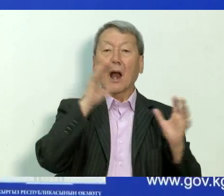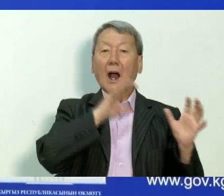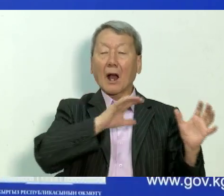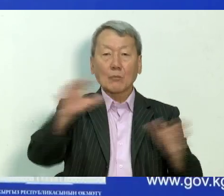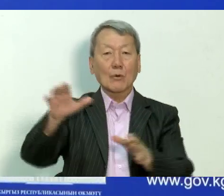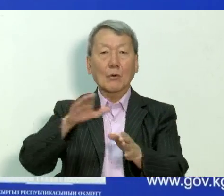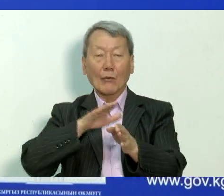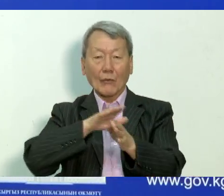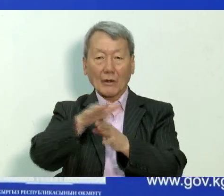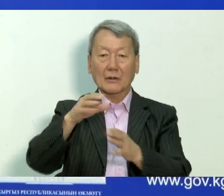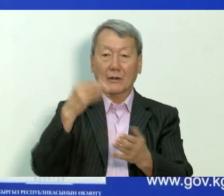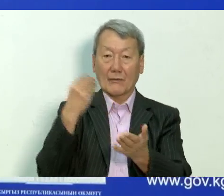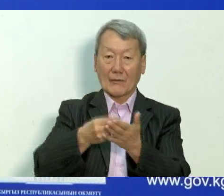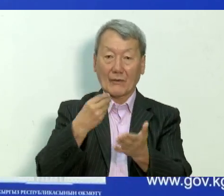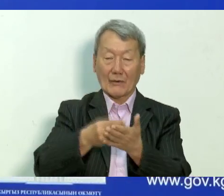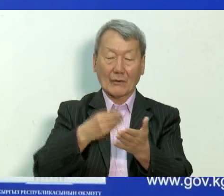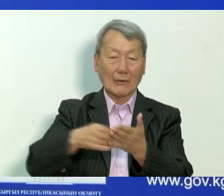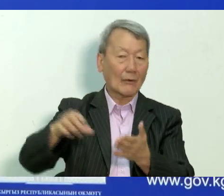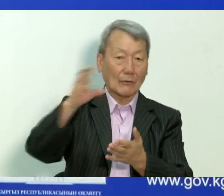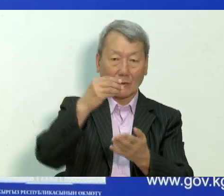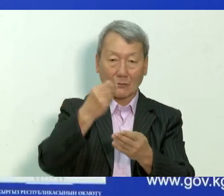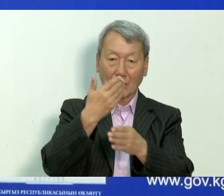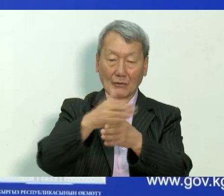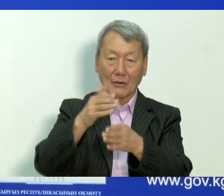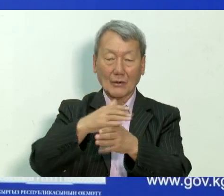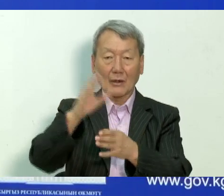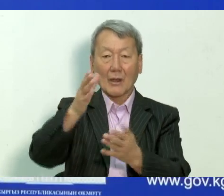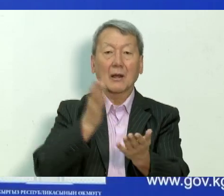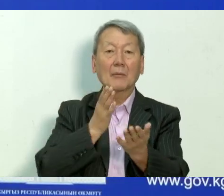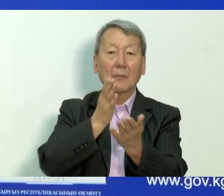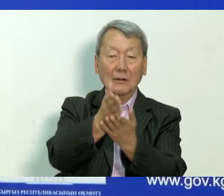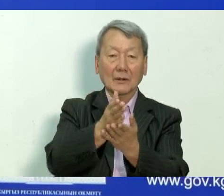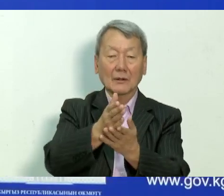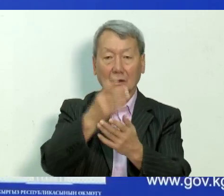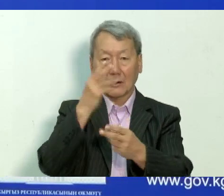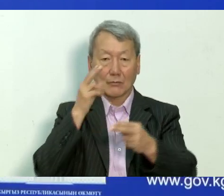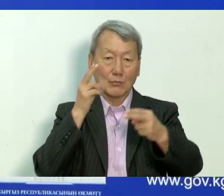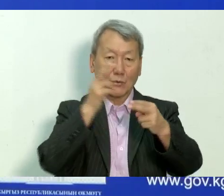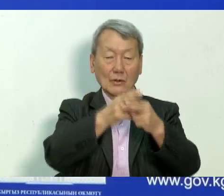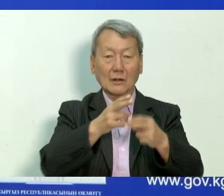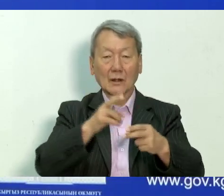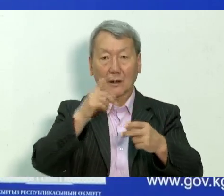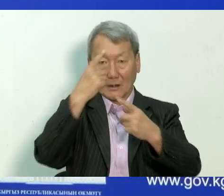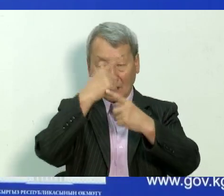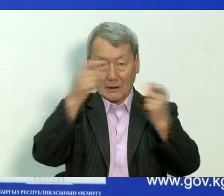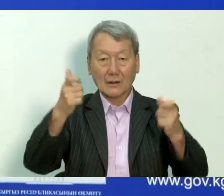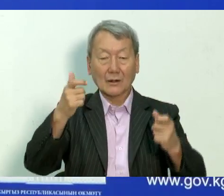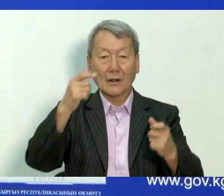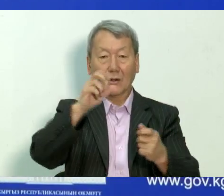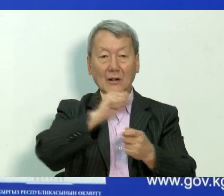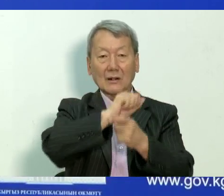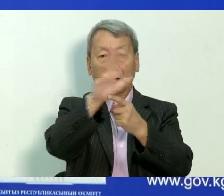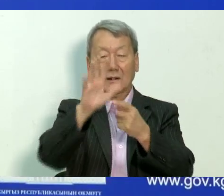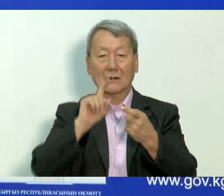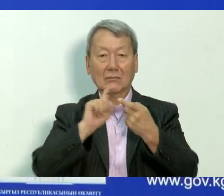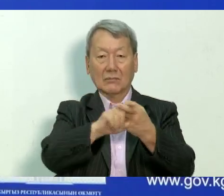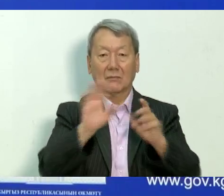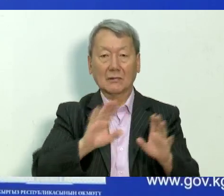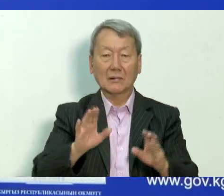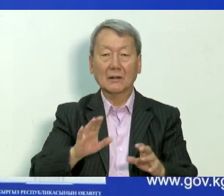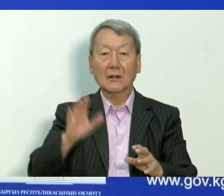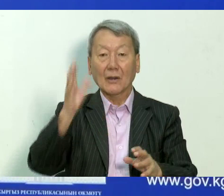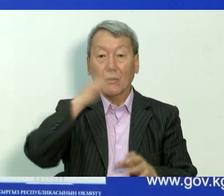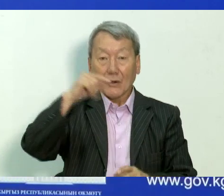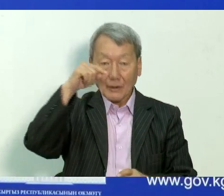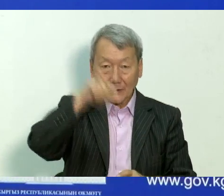Обеспечит полное финансирование всех мероприятий, направленных на предупреждение распространения коронавирусной инфекции, в